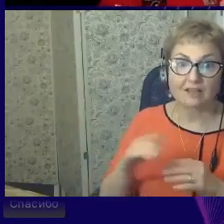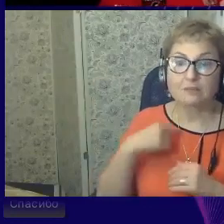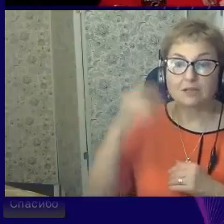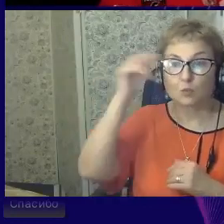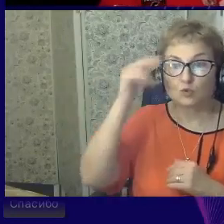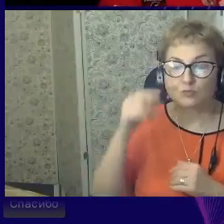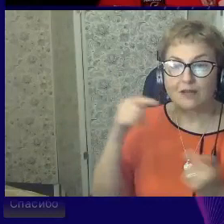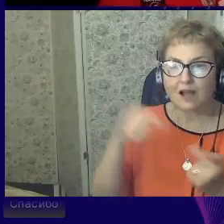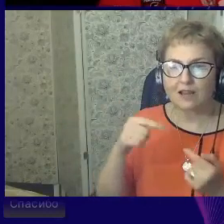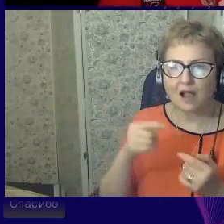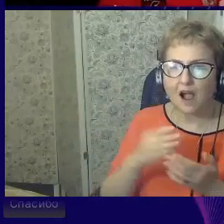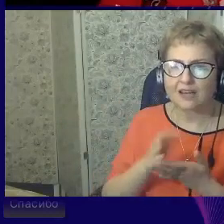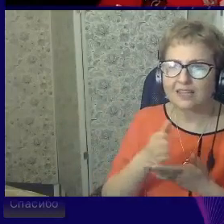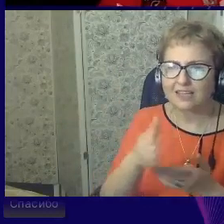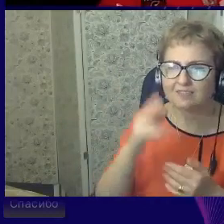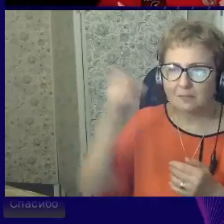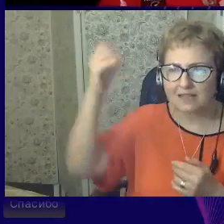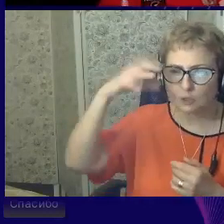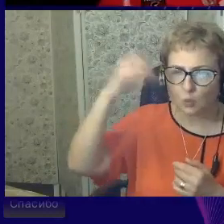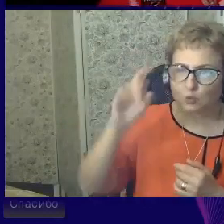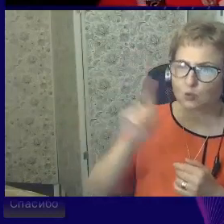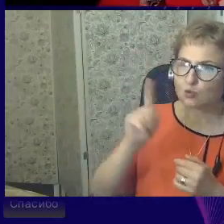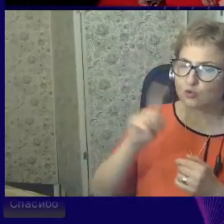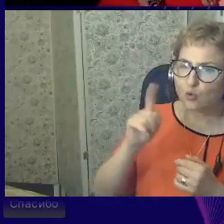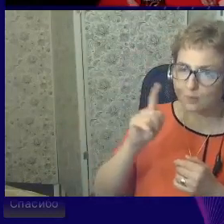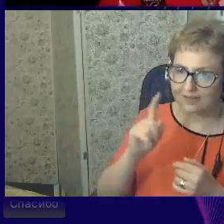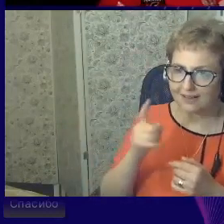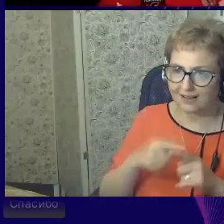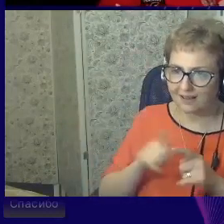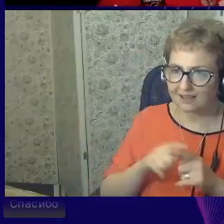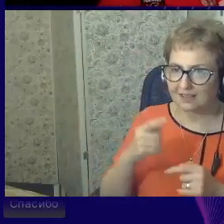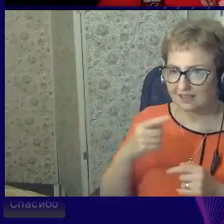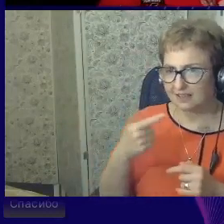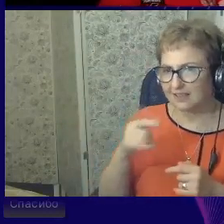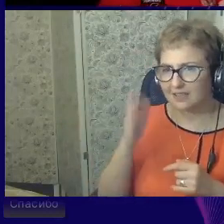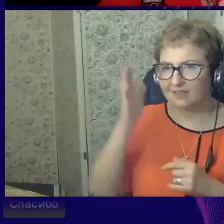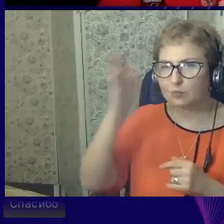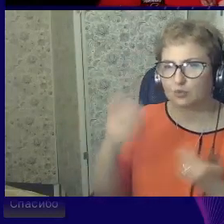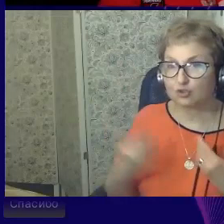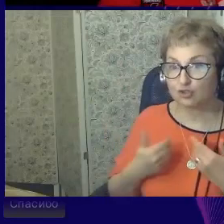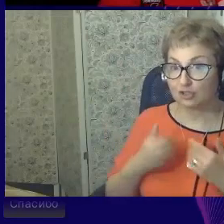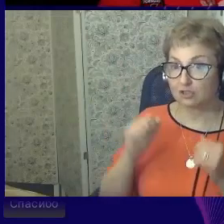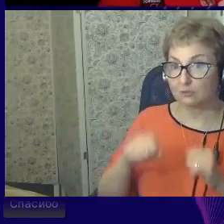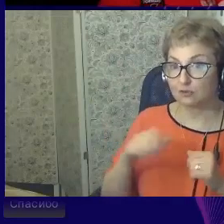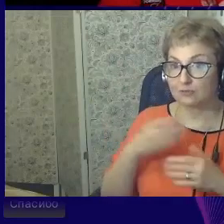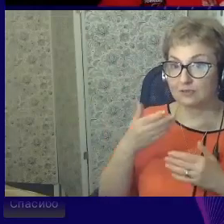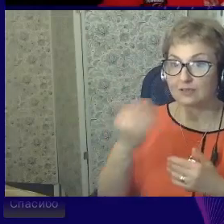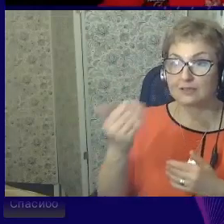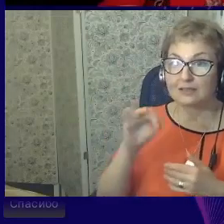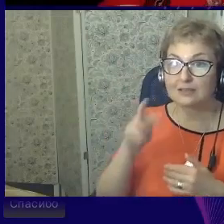учим ориентироваться по солнцу, для того, чтобы это тоже где-то в будущей жизни им могло